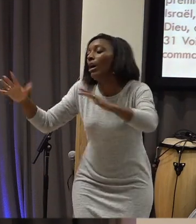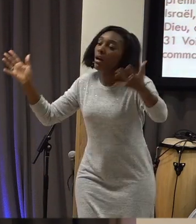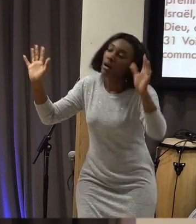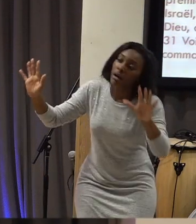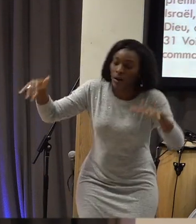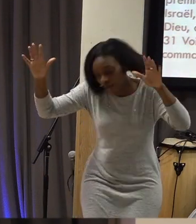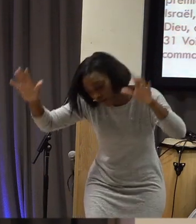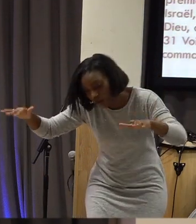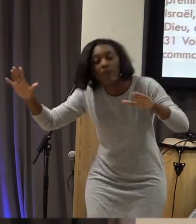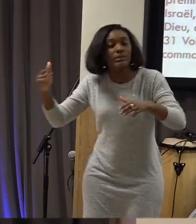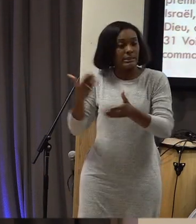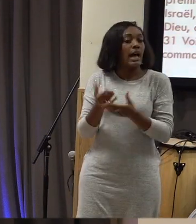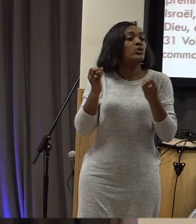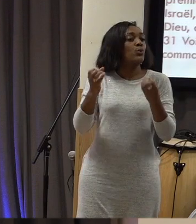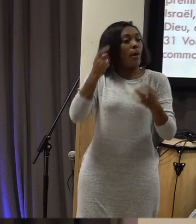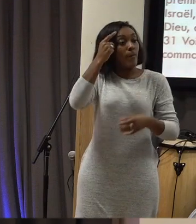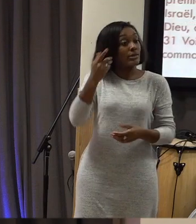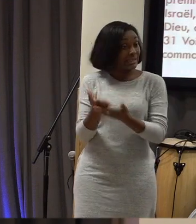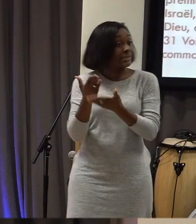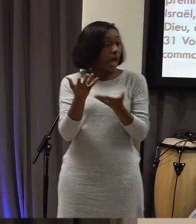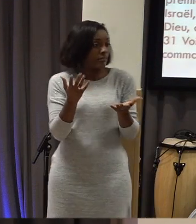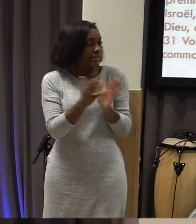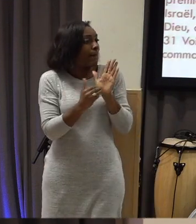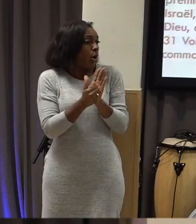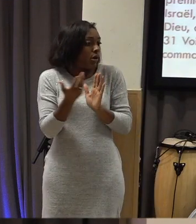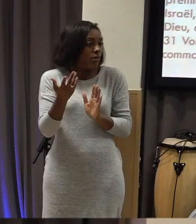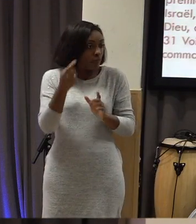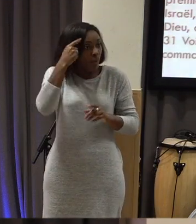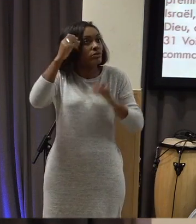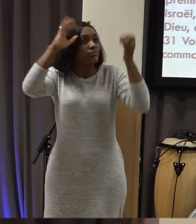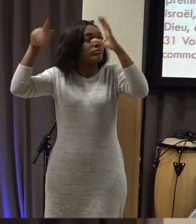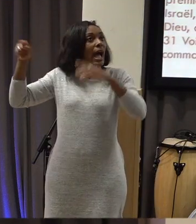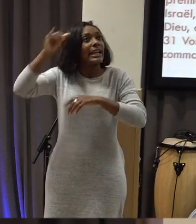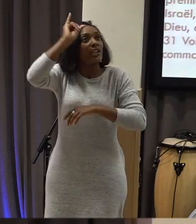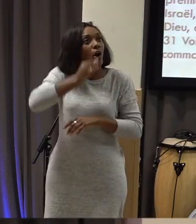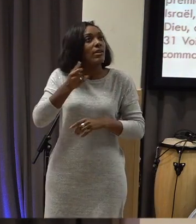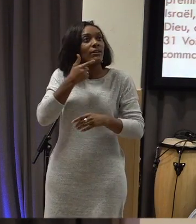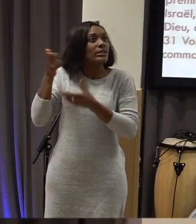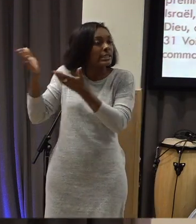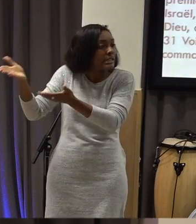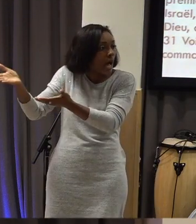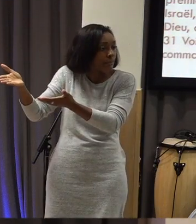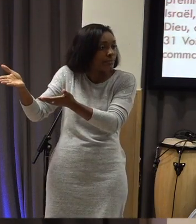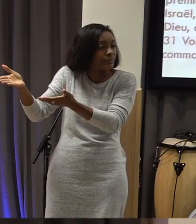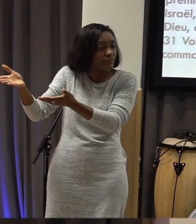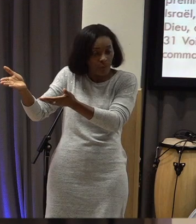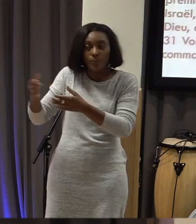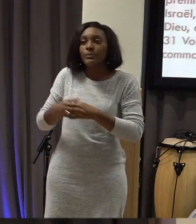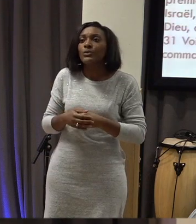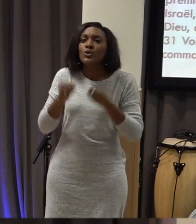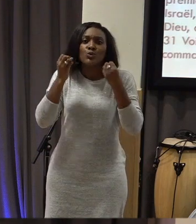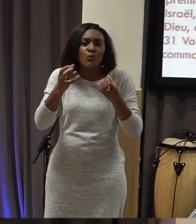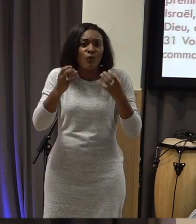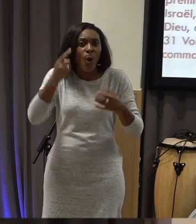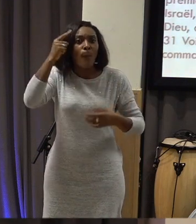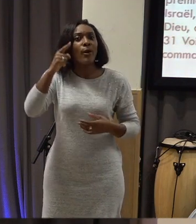quoi. Mais c'est ça la représentation qu'on a dans notre pensée. C'est d'ailleurs pour ça que parfois on a l'impression que ce sont des